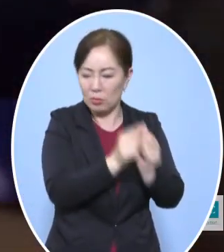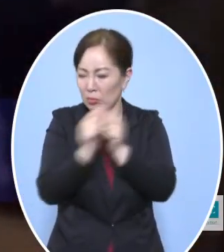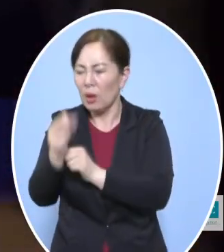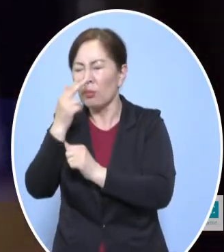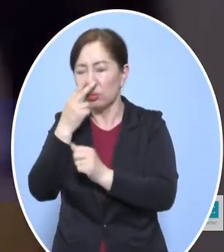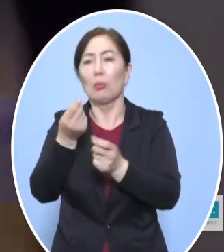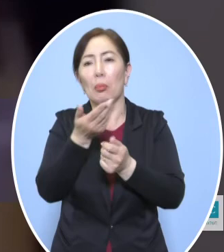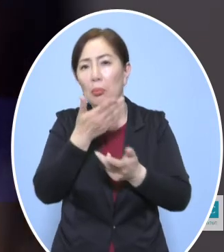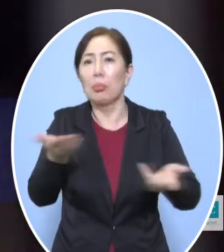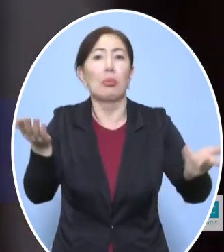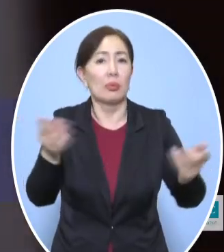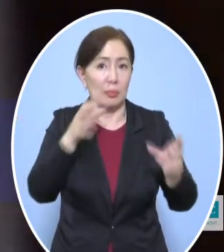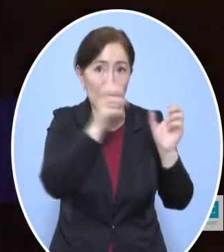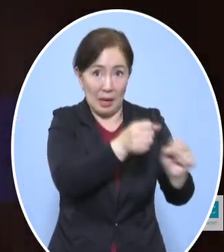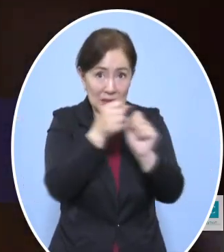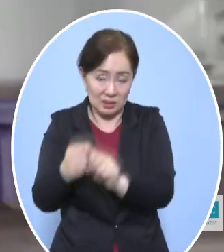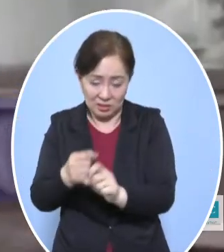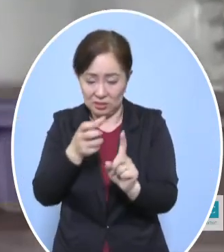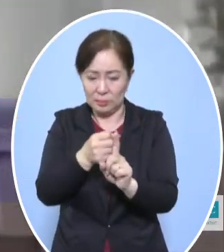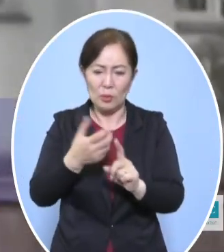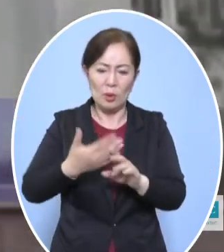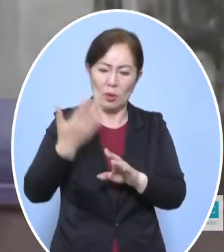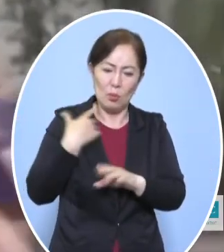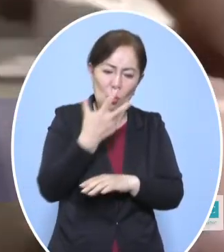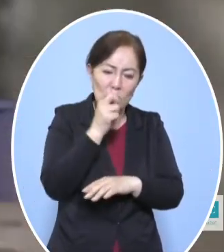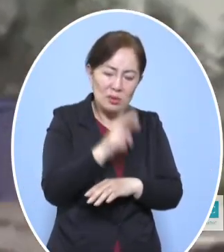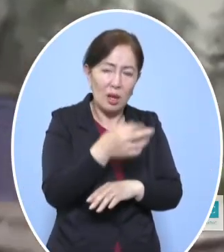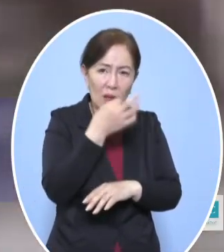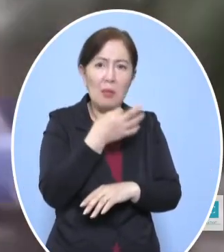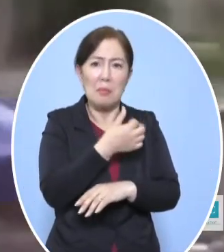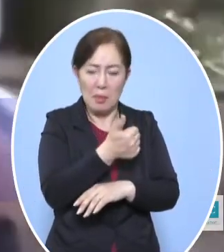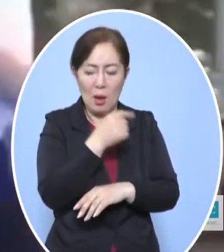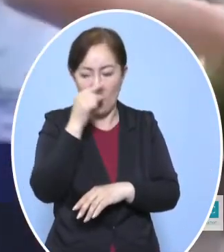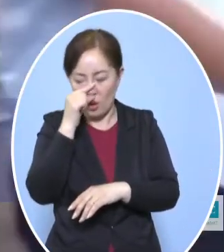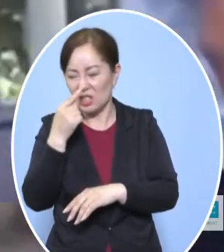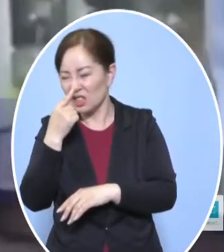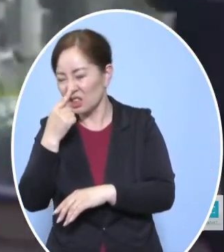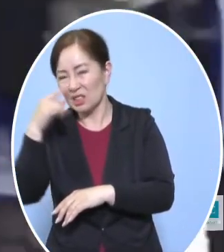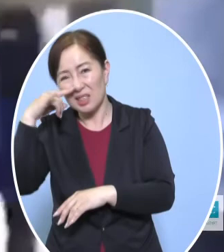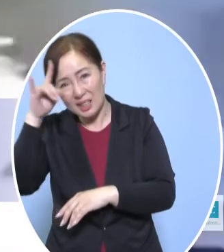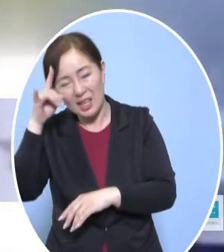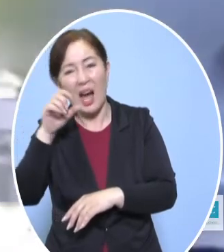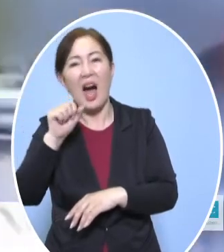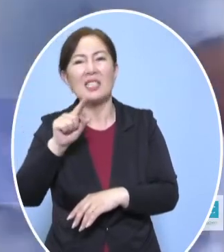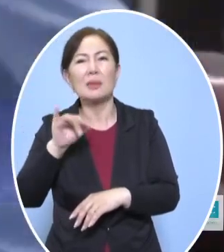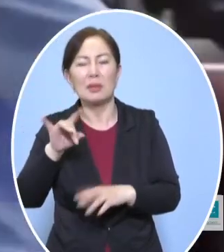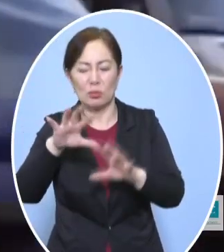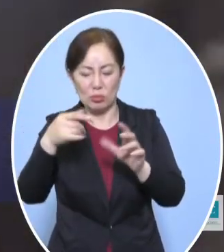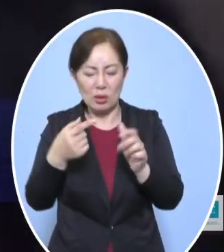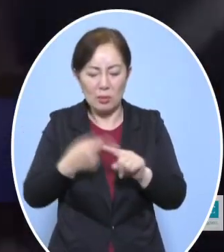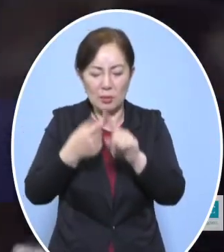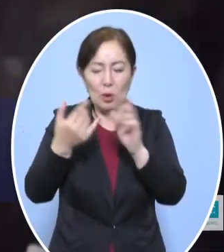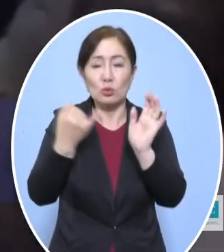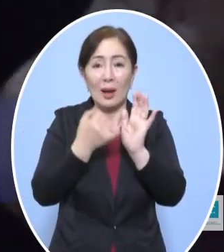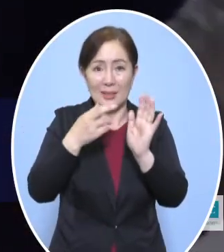ашиггүй засуулсан хэрэгээр баривчилжээ. 2021 онд тус улс 3 сая гаруй эмтээ байсан бөгөөд Орос, Хятад, Казахстан, Азербайжанаас